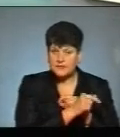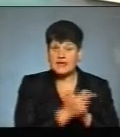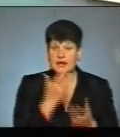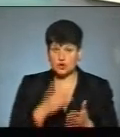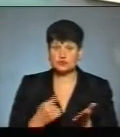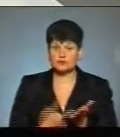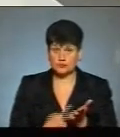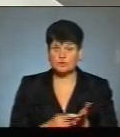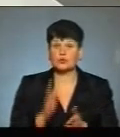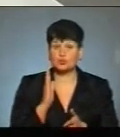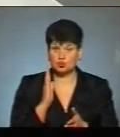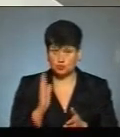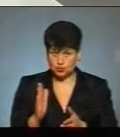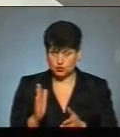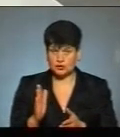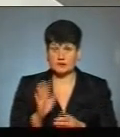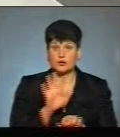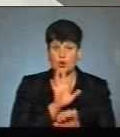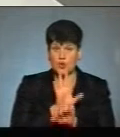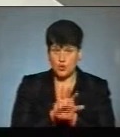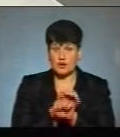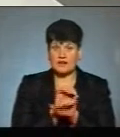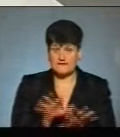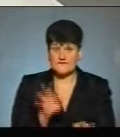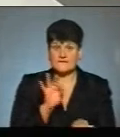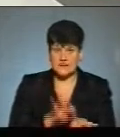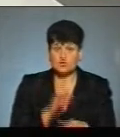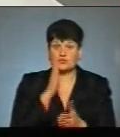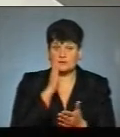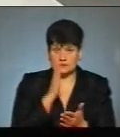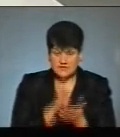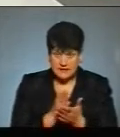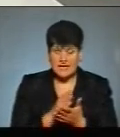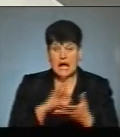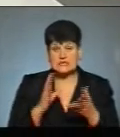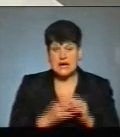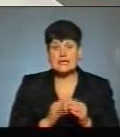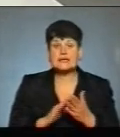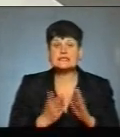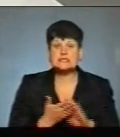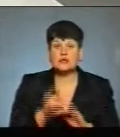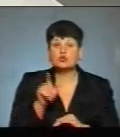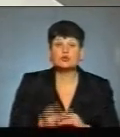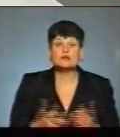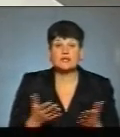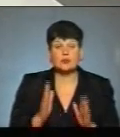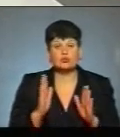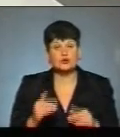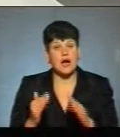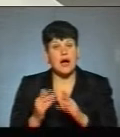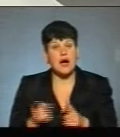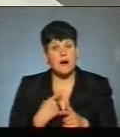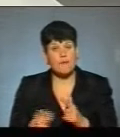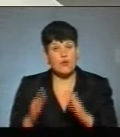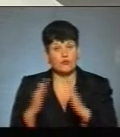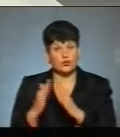буде підтверджений діагноз COVID-19, в залежності від стану пацієнта, який загальний стан пацієнта, він буде перебувати або в домашніх